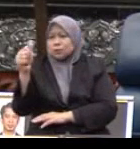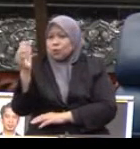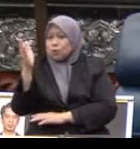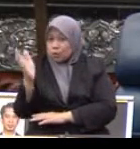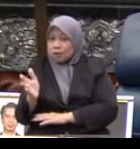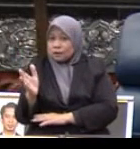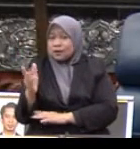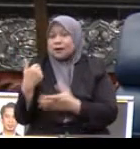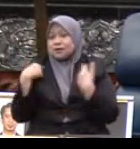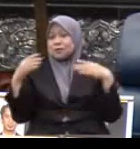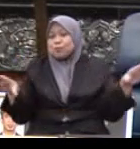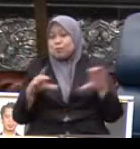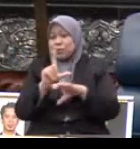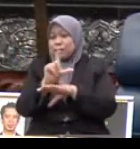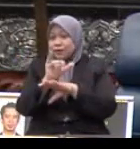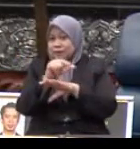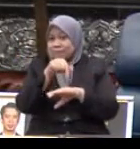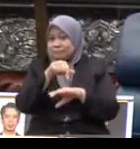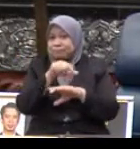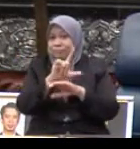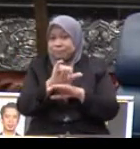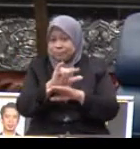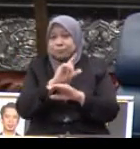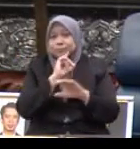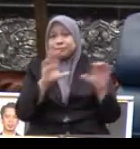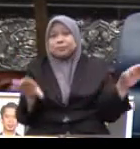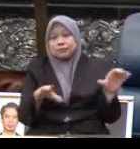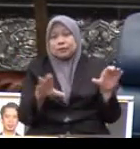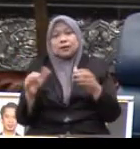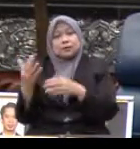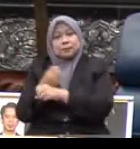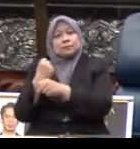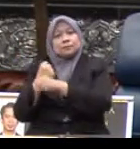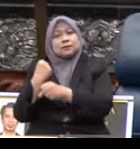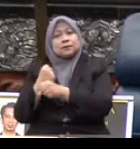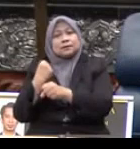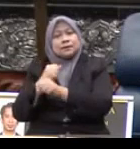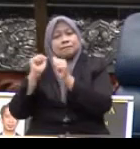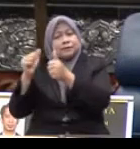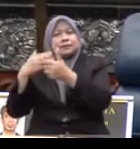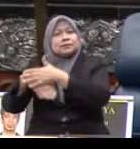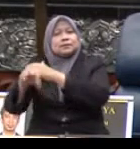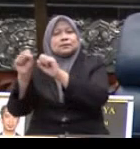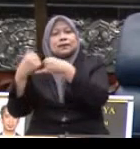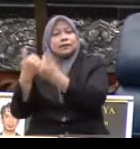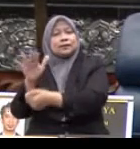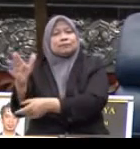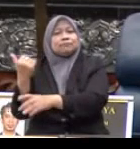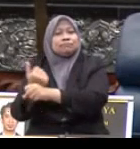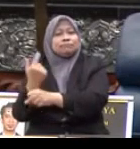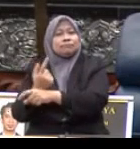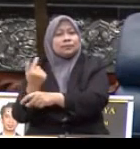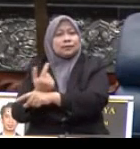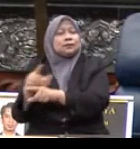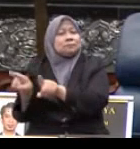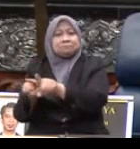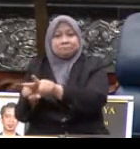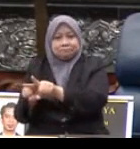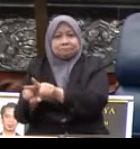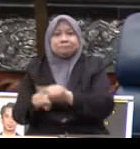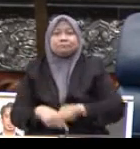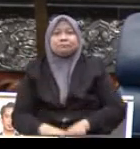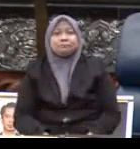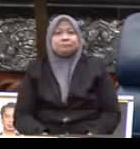pelajar yang menjalani latihan ilusi di bawah mic mendapat pekerjaan pertama di Serikat tempat mereka menjalani